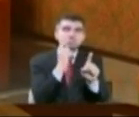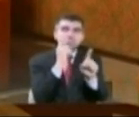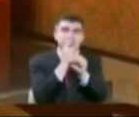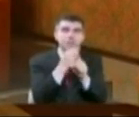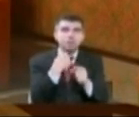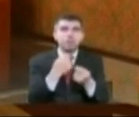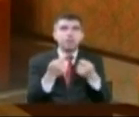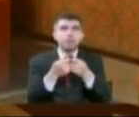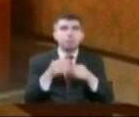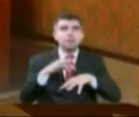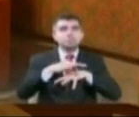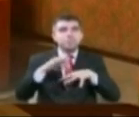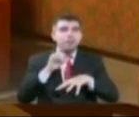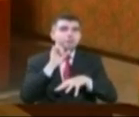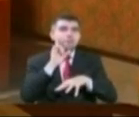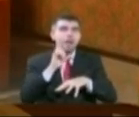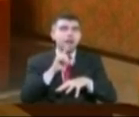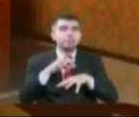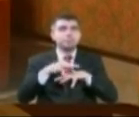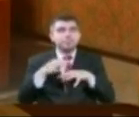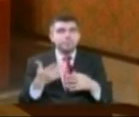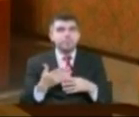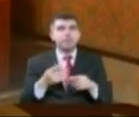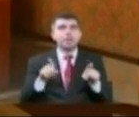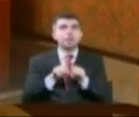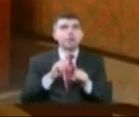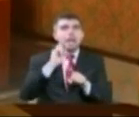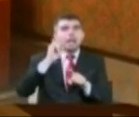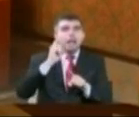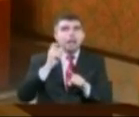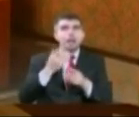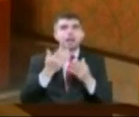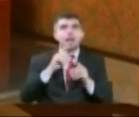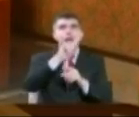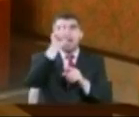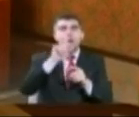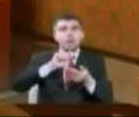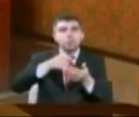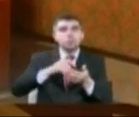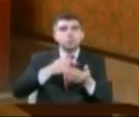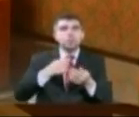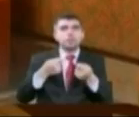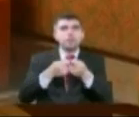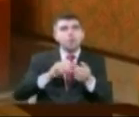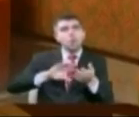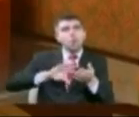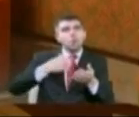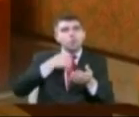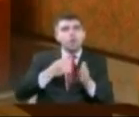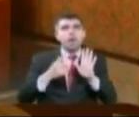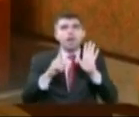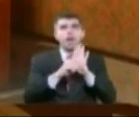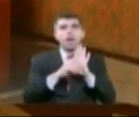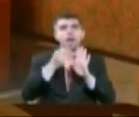الأرامل، حالة المعسرين، حالة المكترين، المحلات التي تحتاج إلى إصلاح كبير، إلى غير ذلك. فهذا ندخل كل في قوة يعني